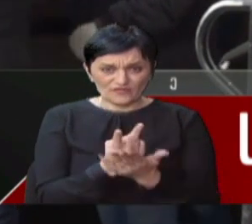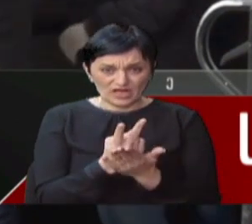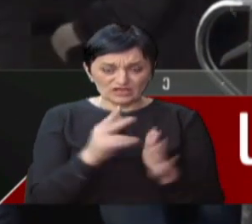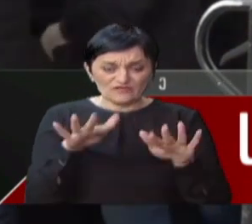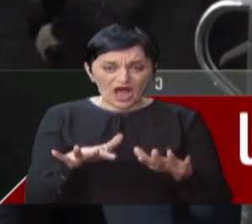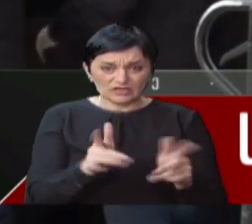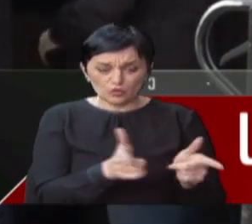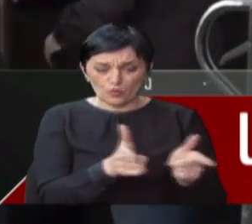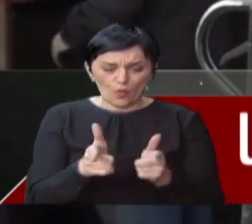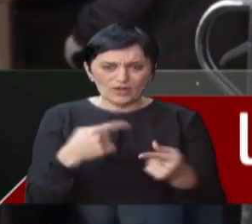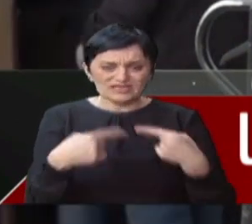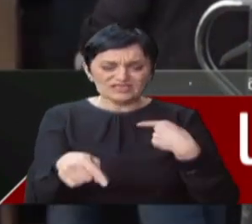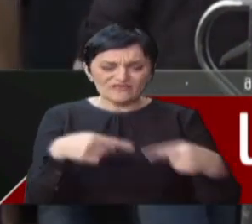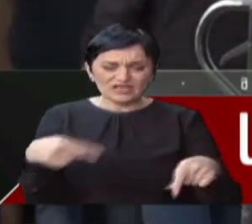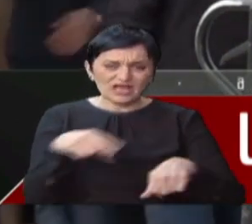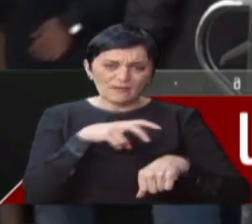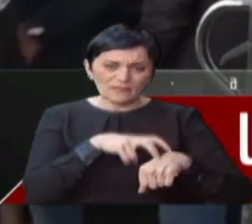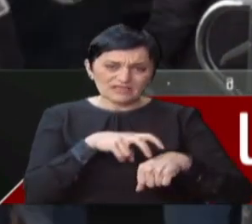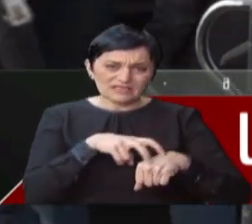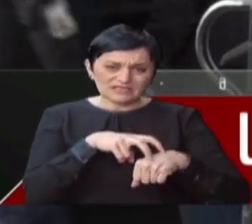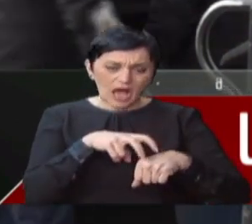ადგილზე მობილიზებულ სხვადასხვა სამედიცინო